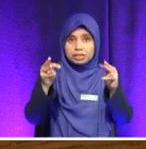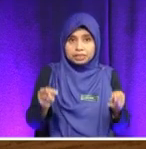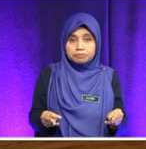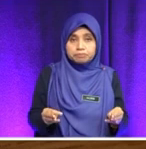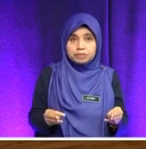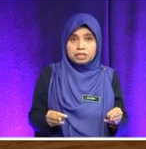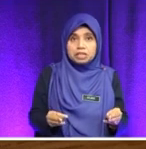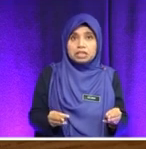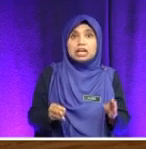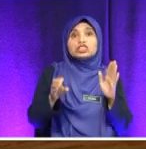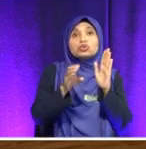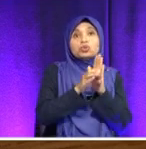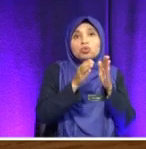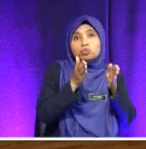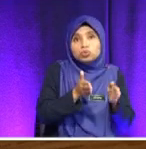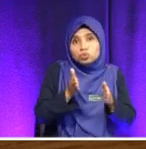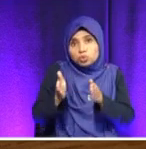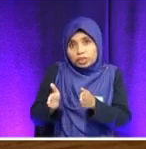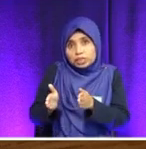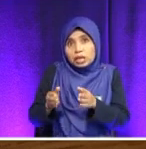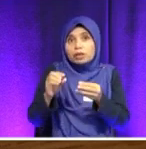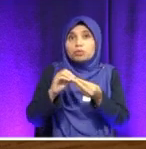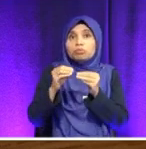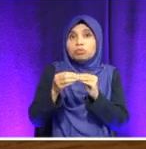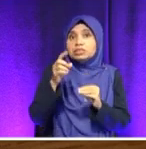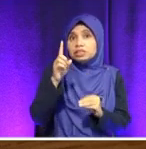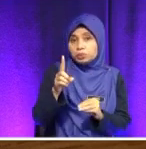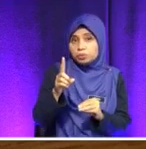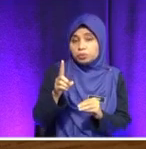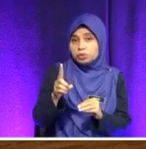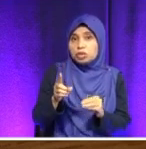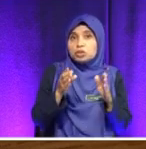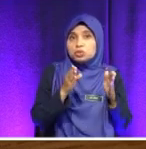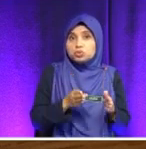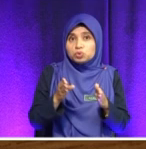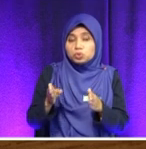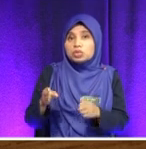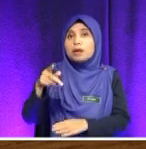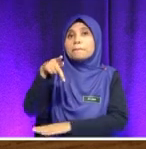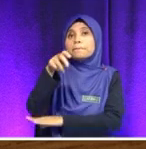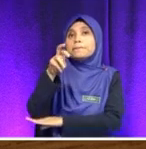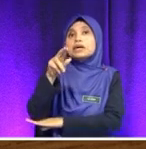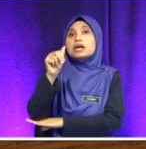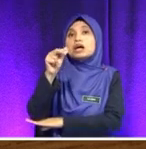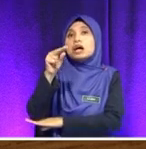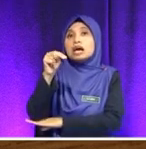atur peranggu meja yang pertama, iaitu menyusun atur peranggu meja untuk table d'hote. Okey,